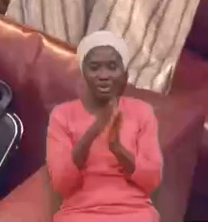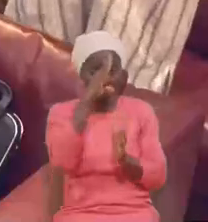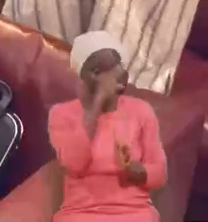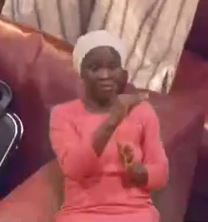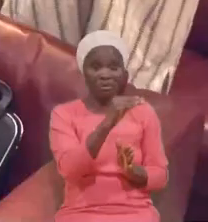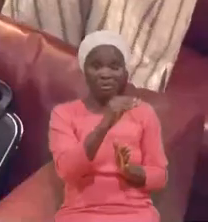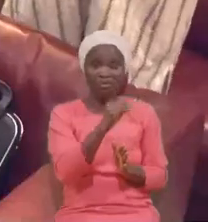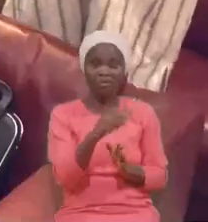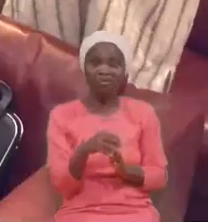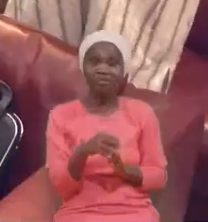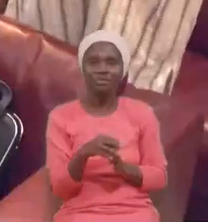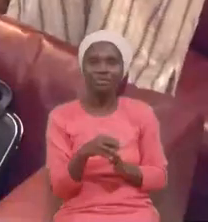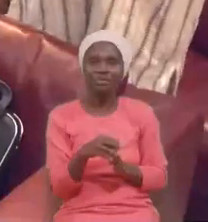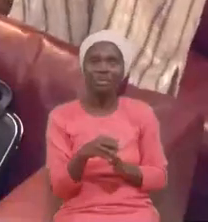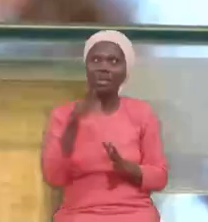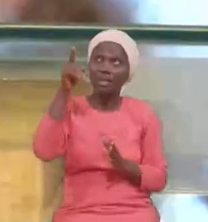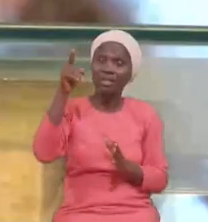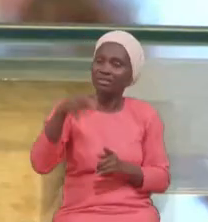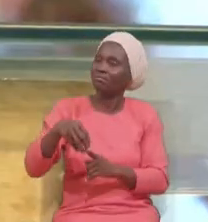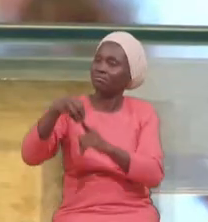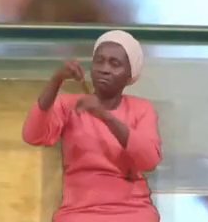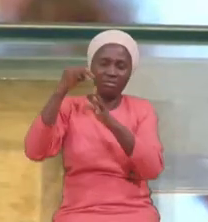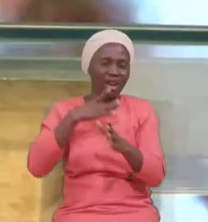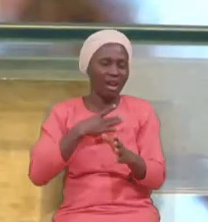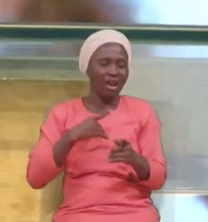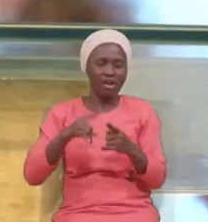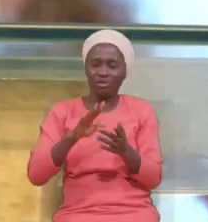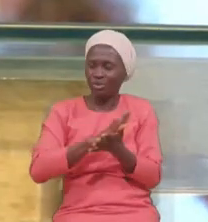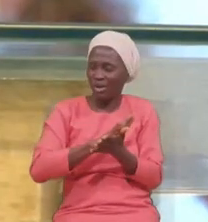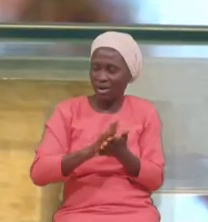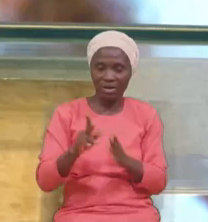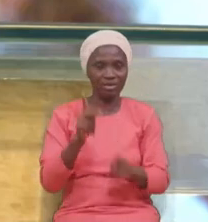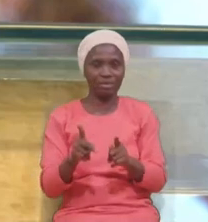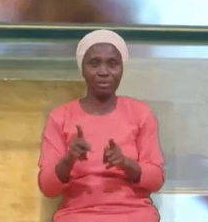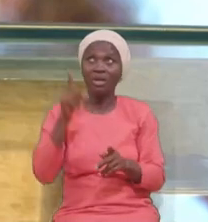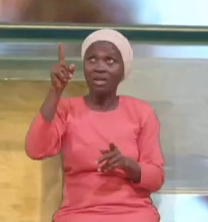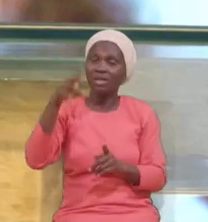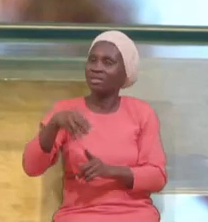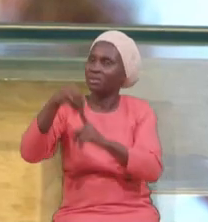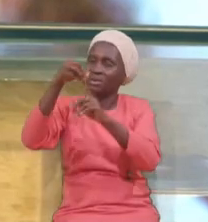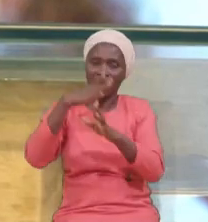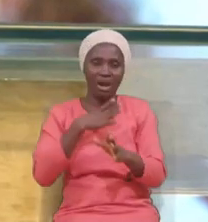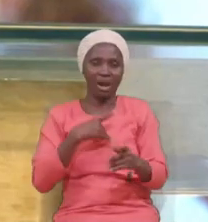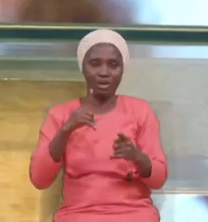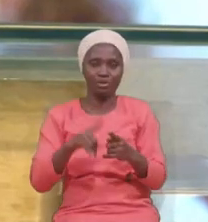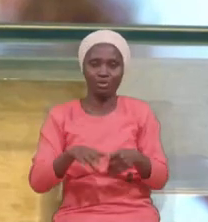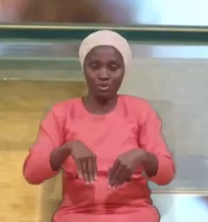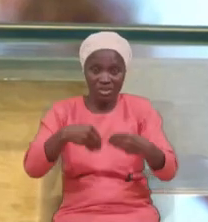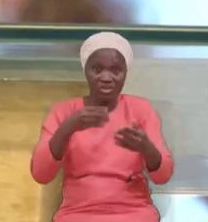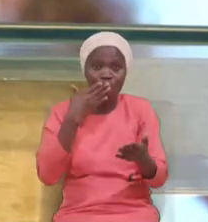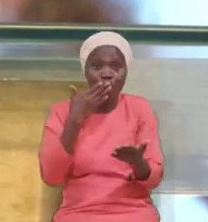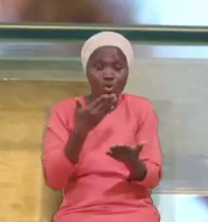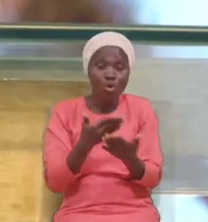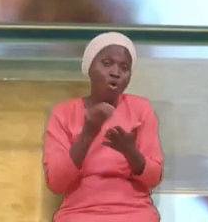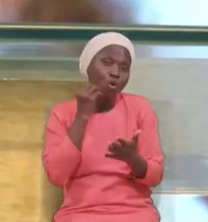Le Seigneur se spécialise à purifier l'impur. Il se spécialise à donner l'espoir